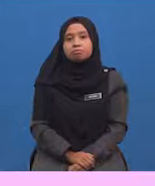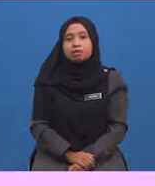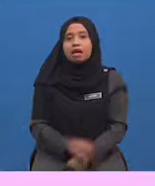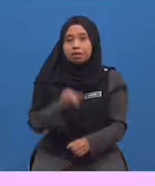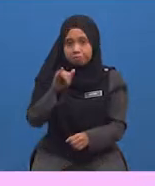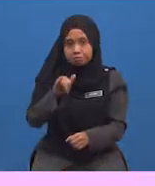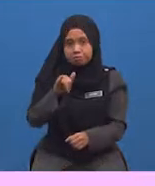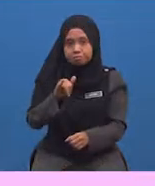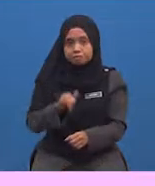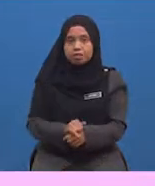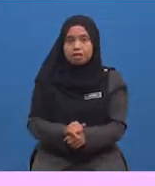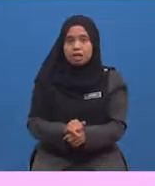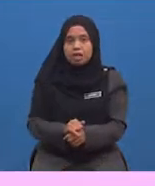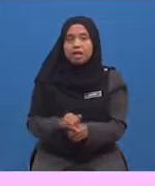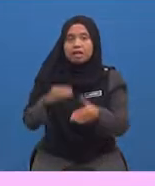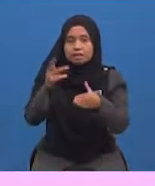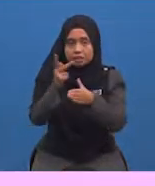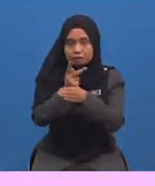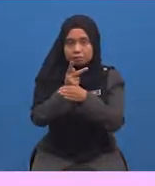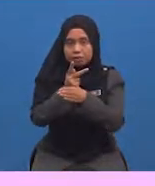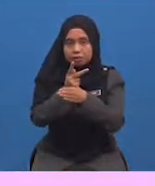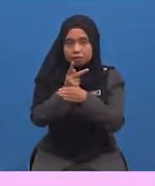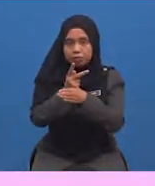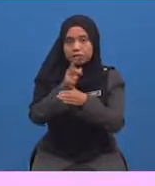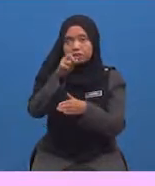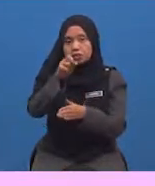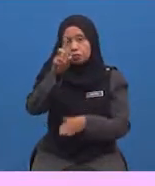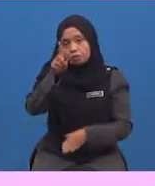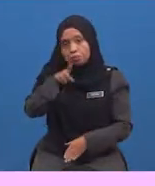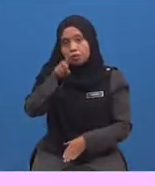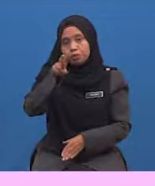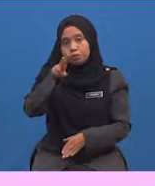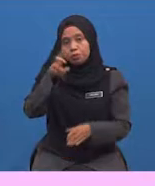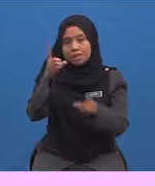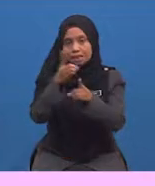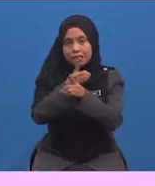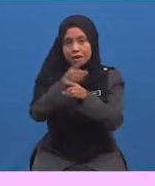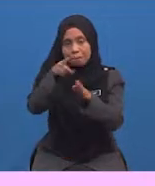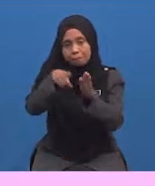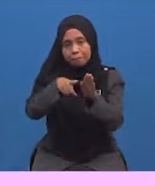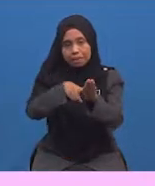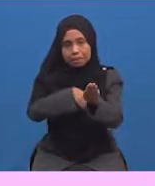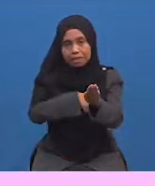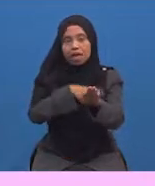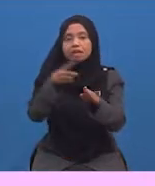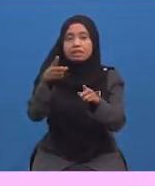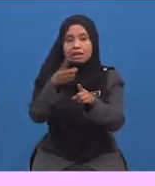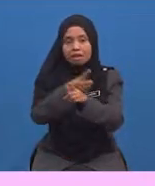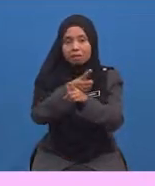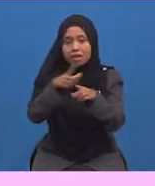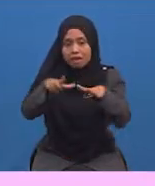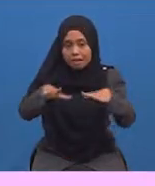Ya, isi padu prisma segitiga ialah 1/2 darab panjang darab lebar darab